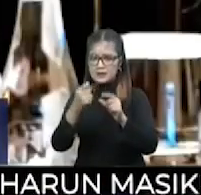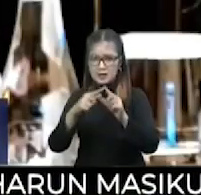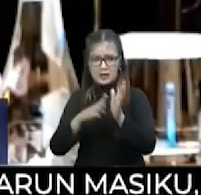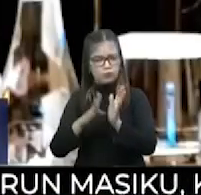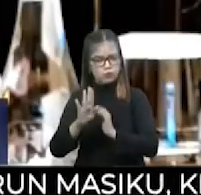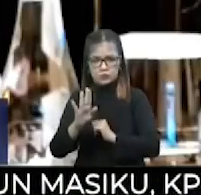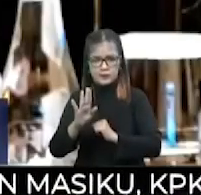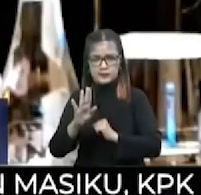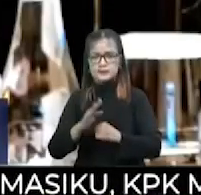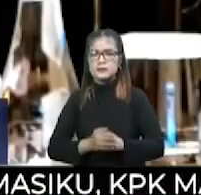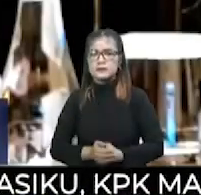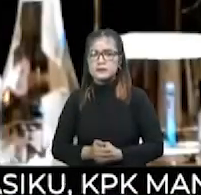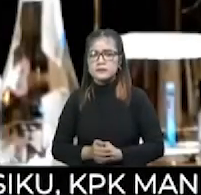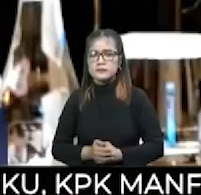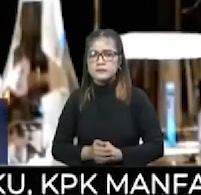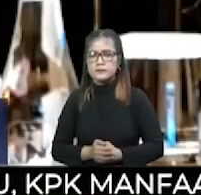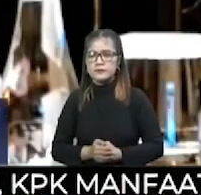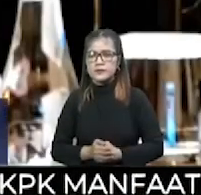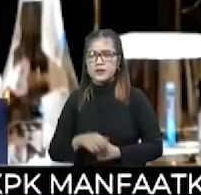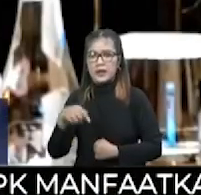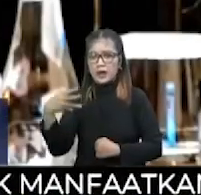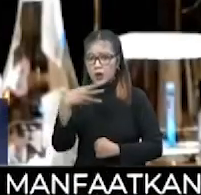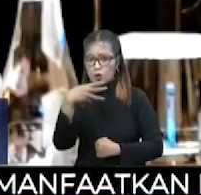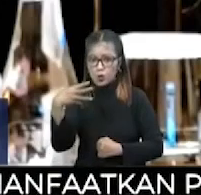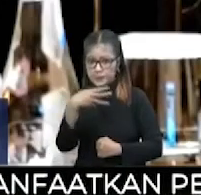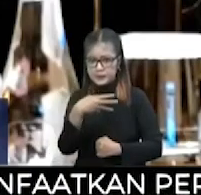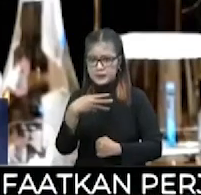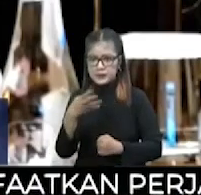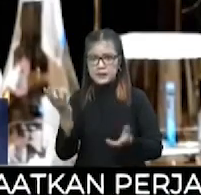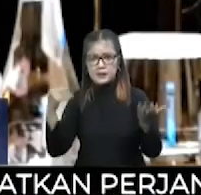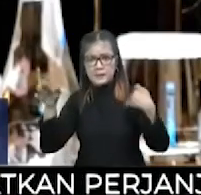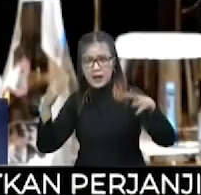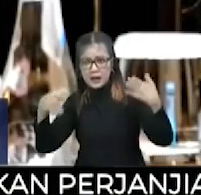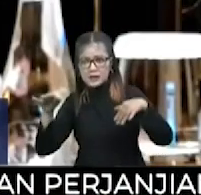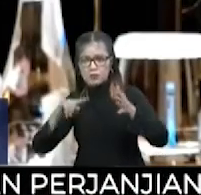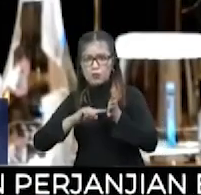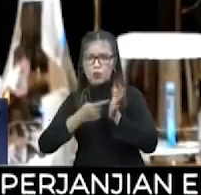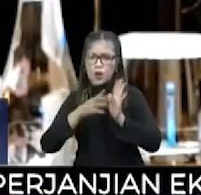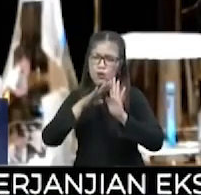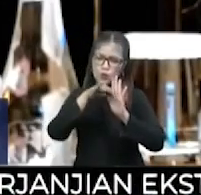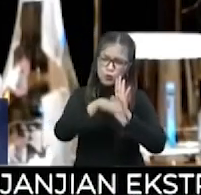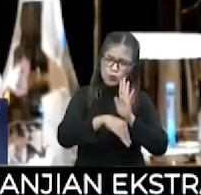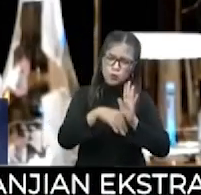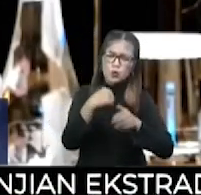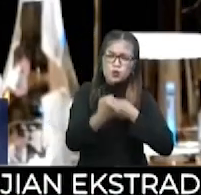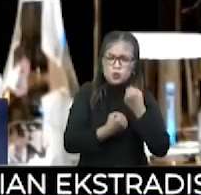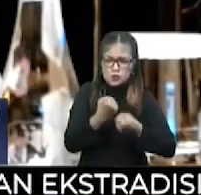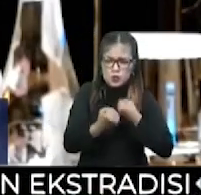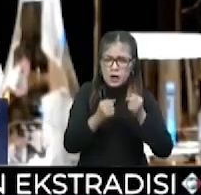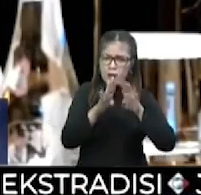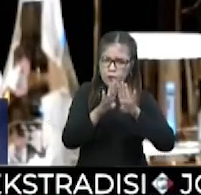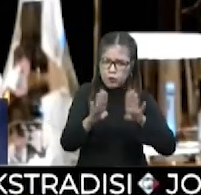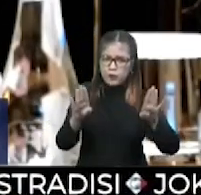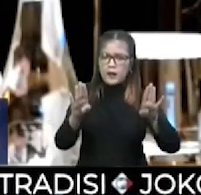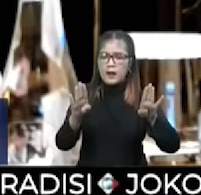Hal ini dimaksud untuk menggencarkan ekonomi Bali yang sudah cukup terdampak akibat pandemi ini. Namun kami akan tetap melakukan pembukaan secara